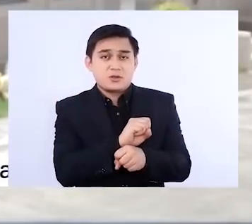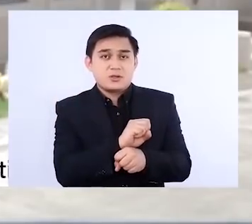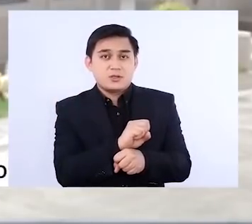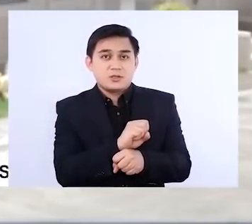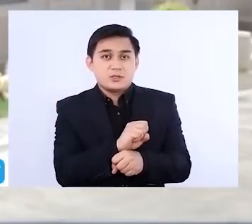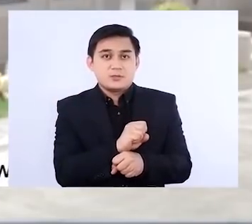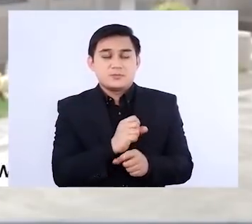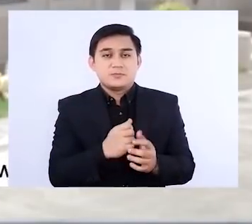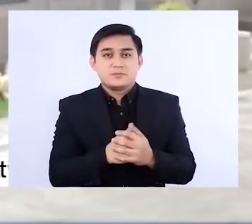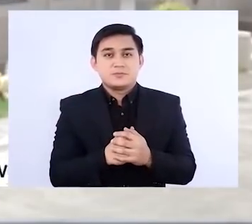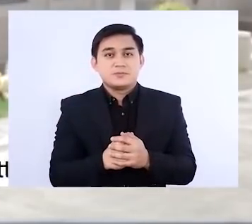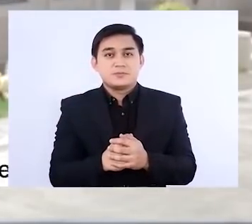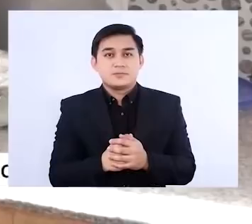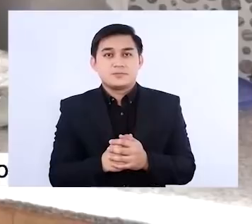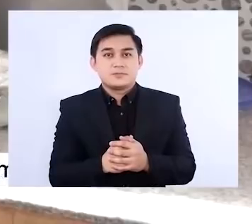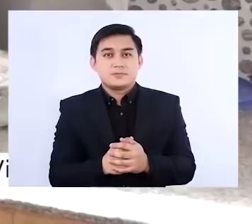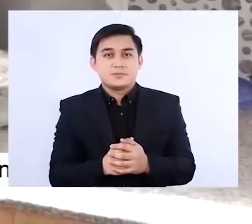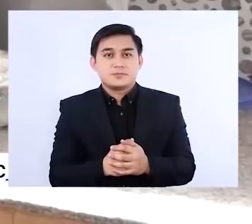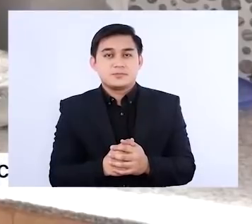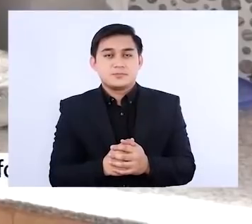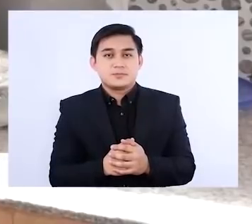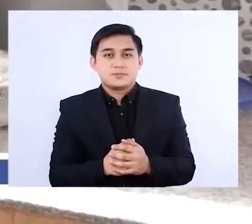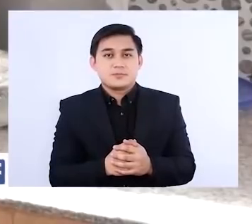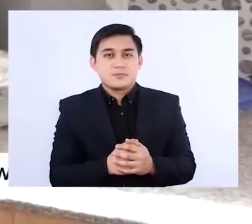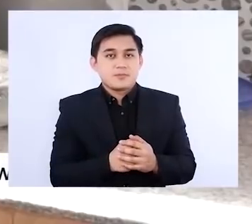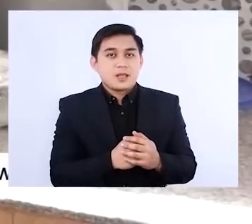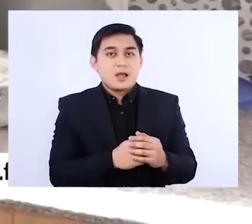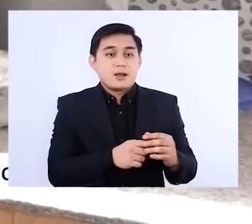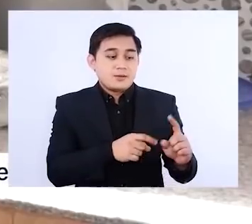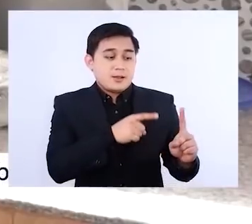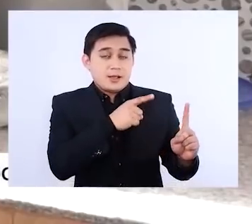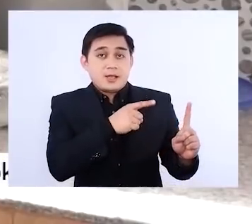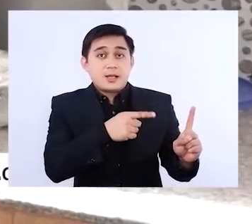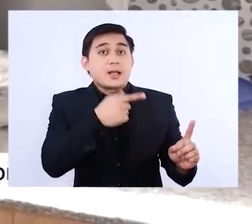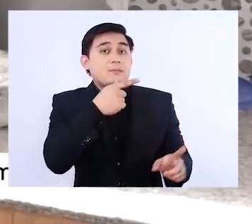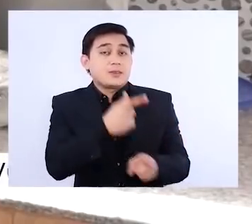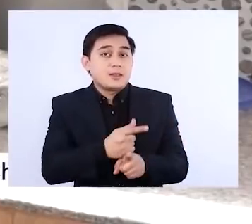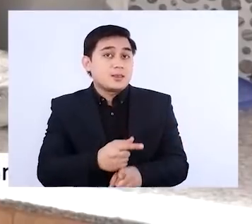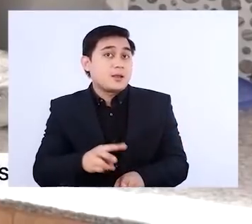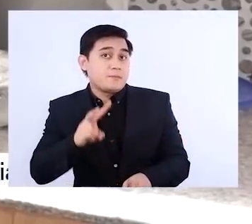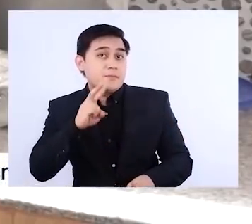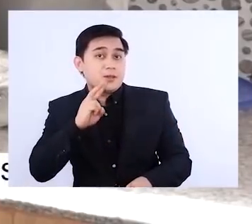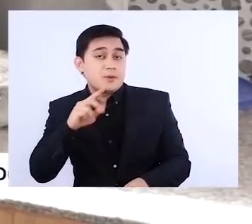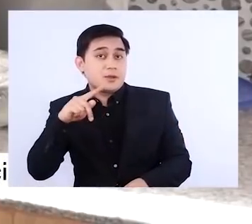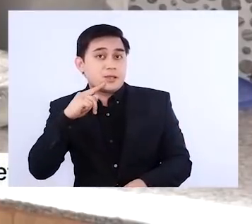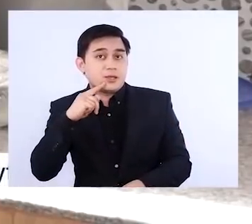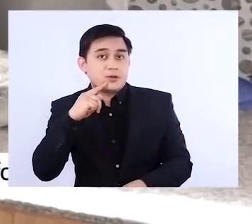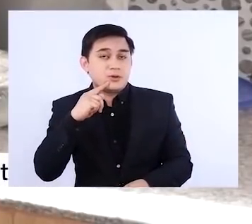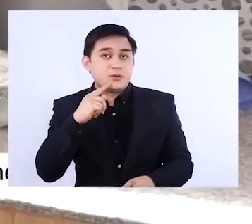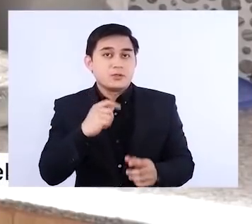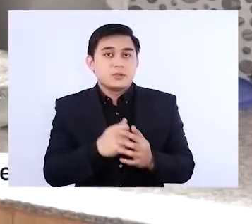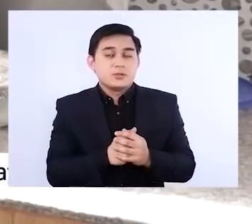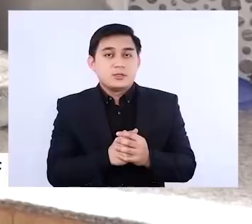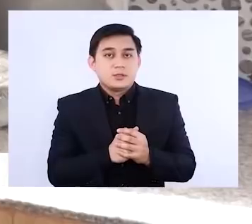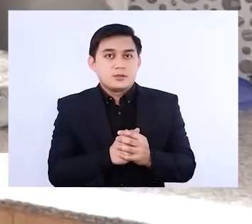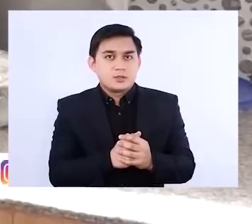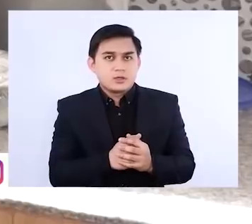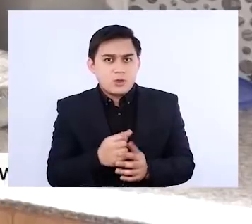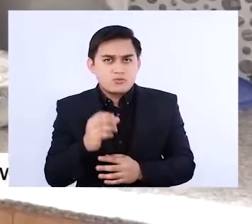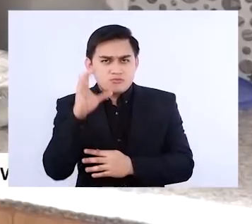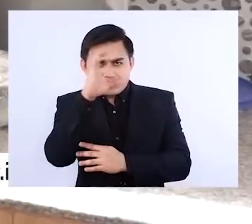na napapanahon ngayon. Isa si kapatid na Vilma Pacheco, isang entrepreneur na humanap